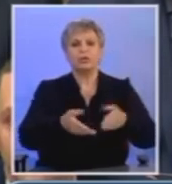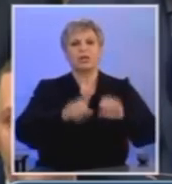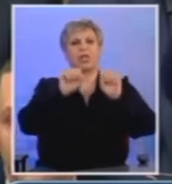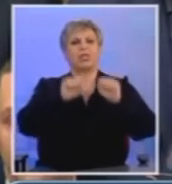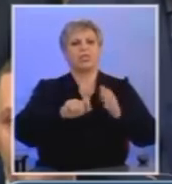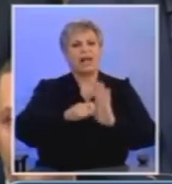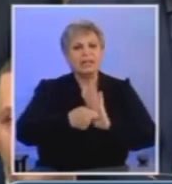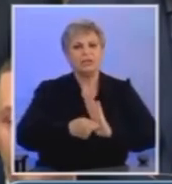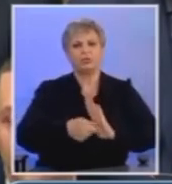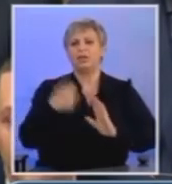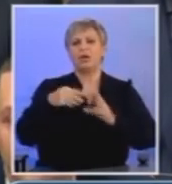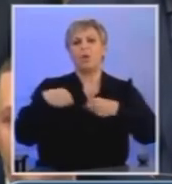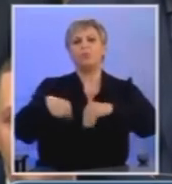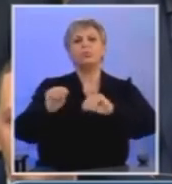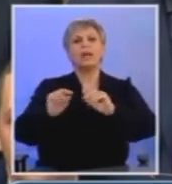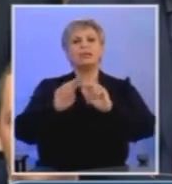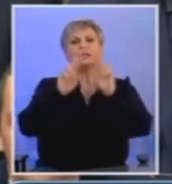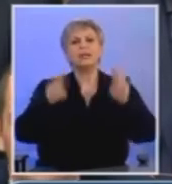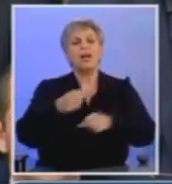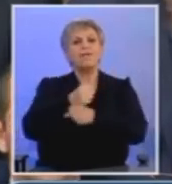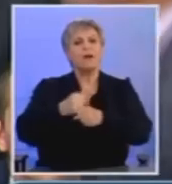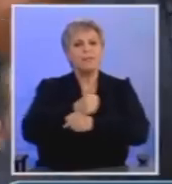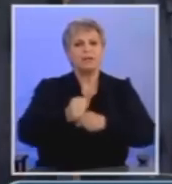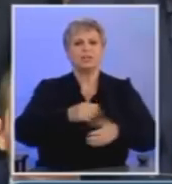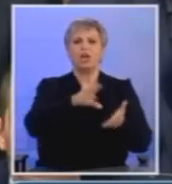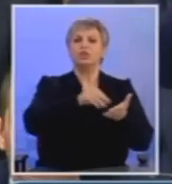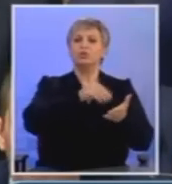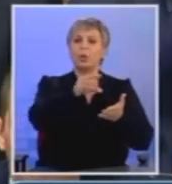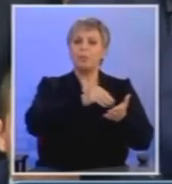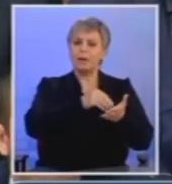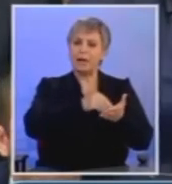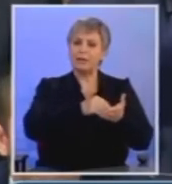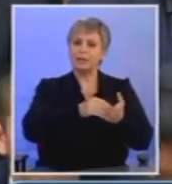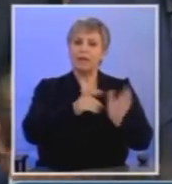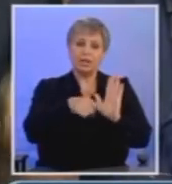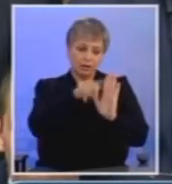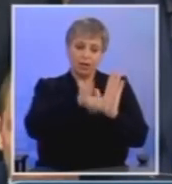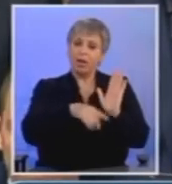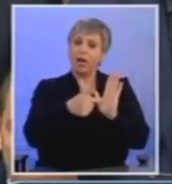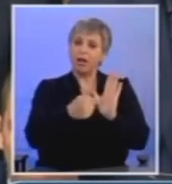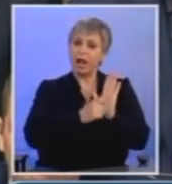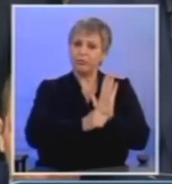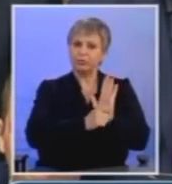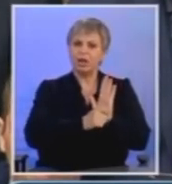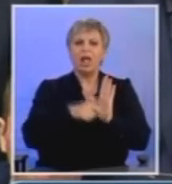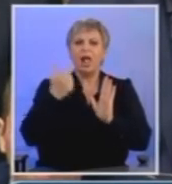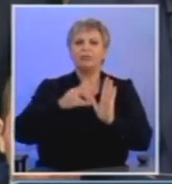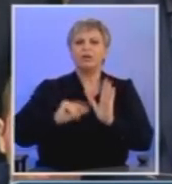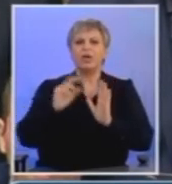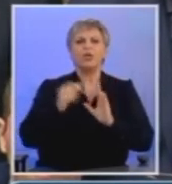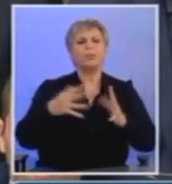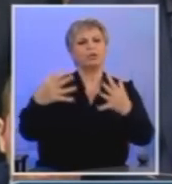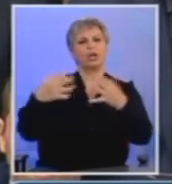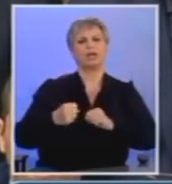τα φαρμακεία και τι τα σούπερ μάρκετ. Είμαστε μια χώρα υποκατοχήν. Δεν είναι